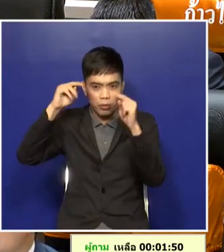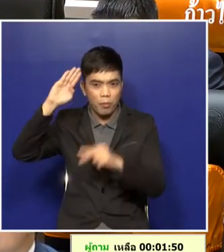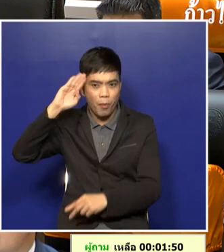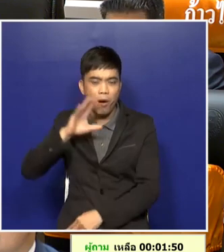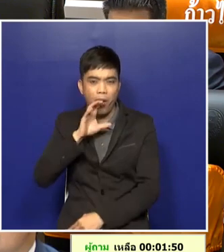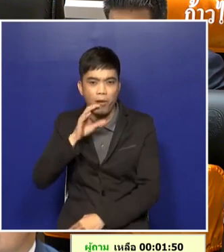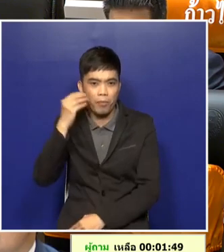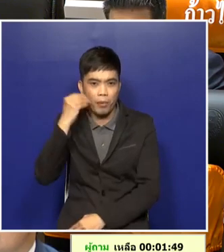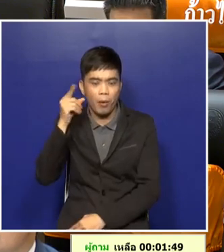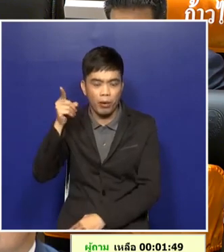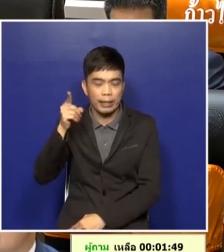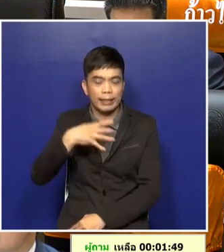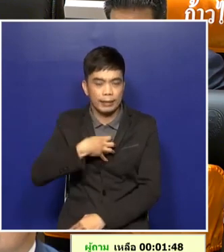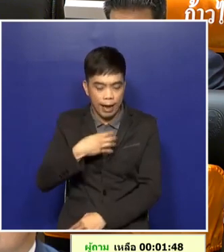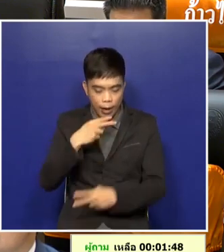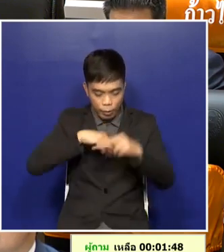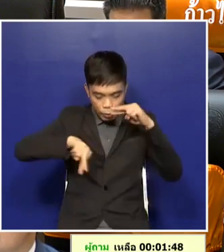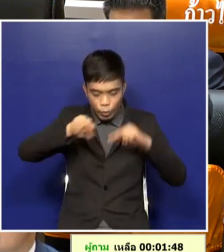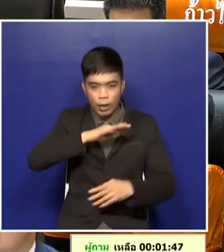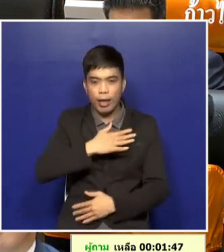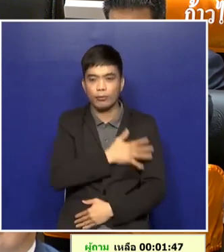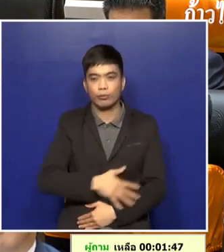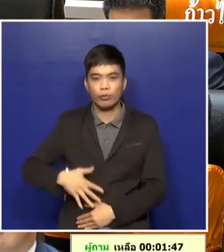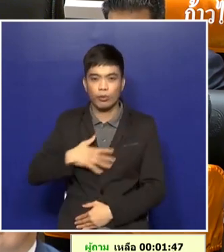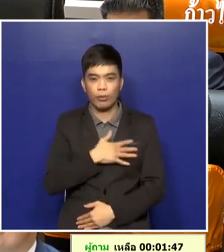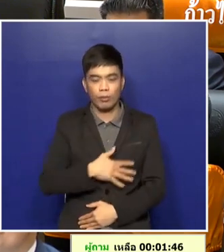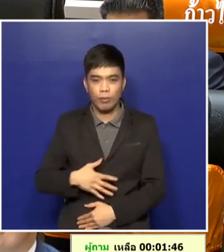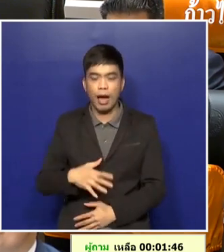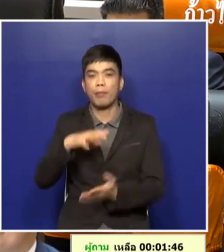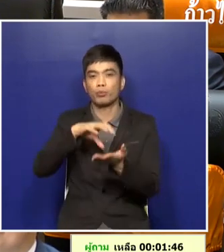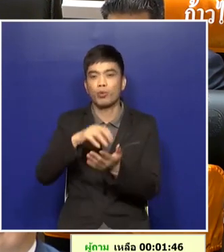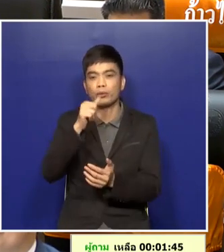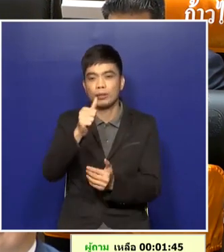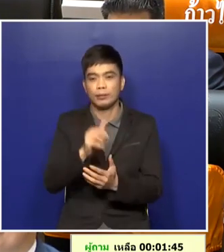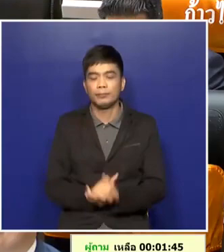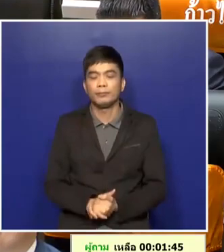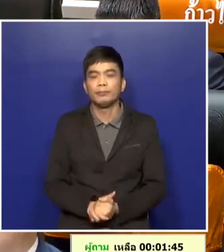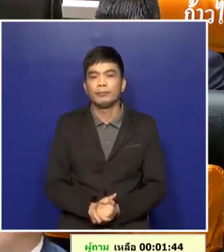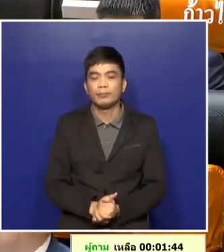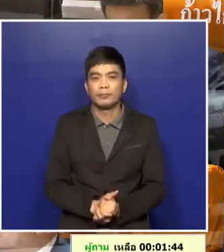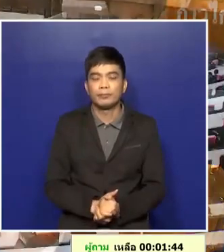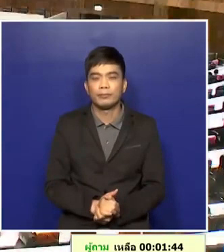ากให้ท่านรักษาสุขภาพนะครับซินเจียยูอีซินี่หัวใช้ครับ ครับ